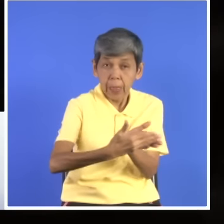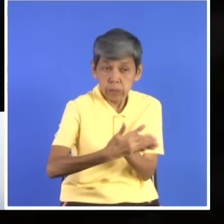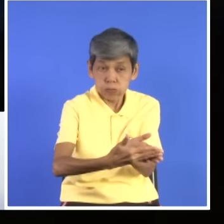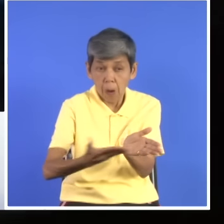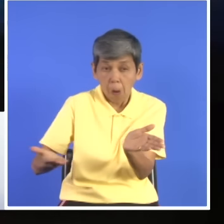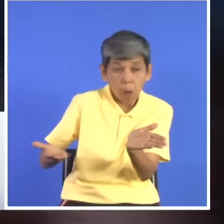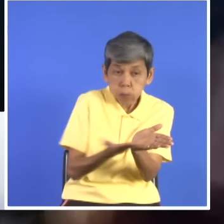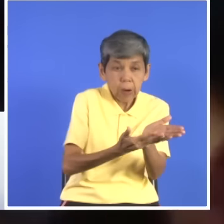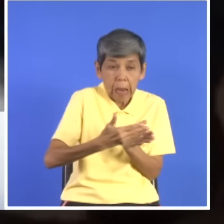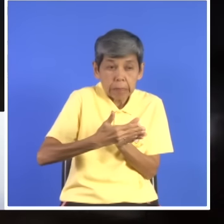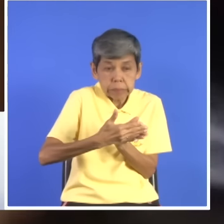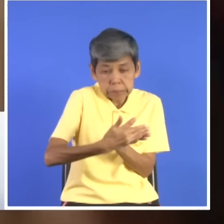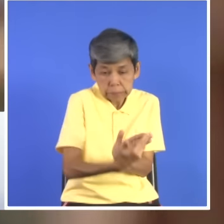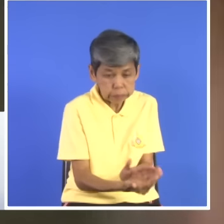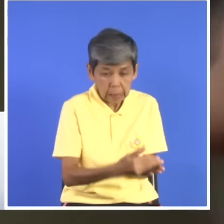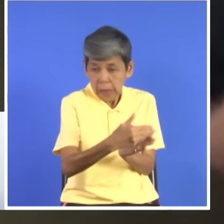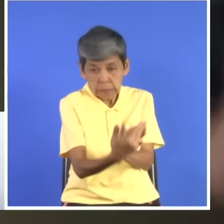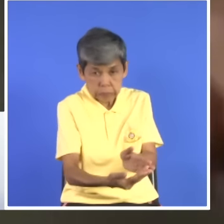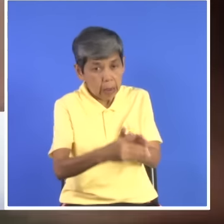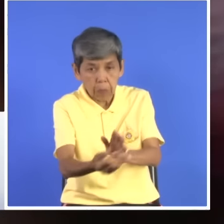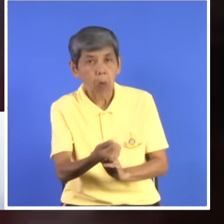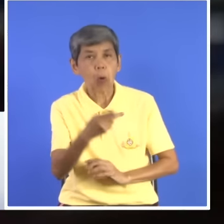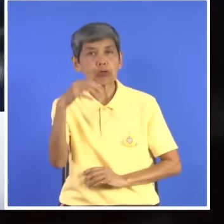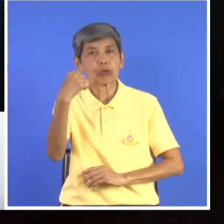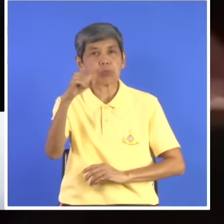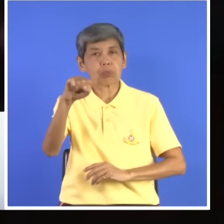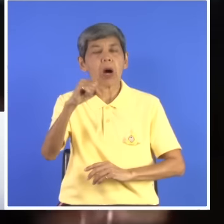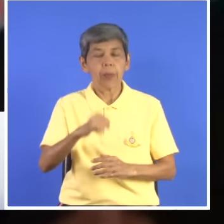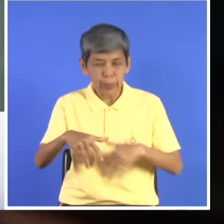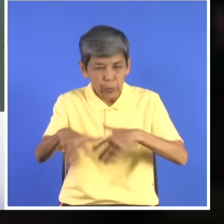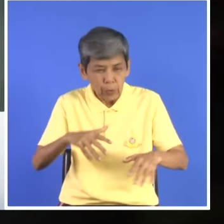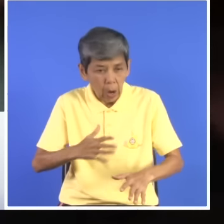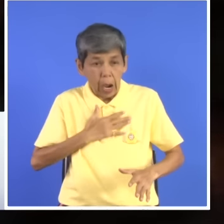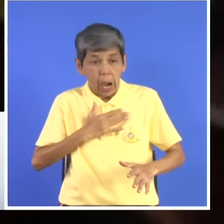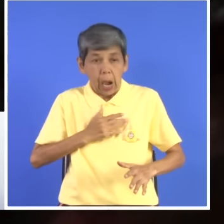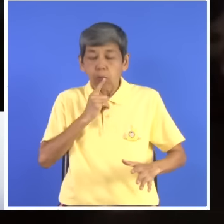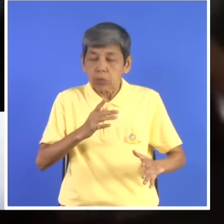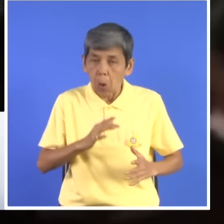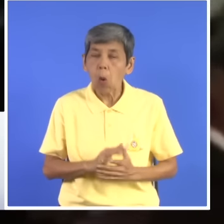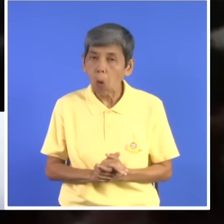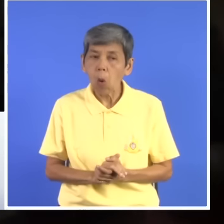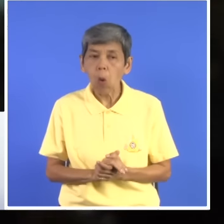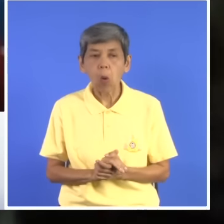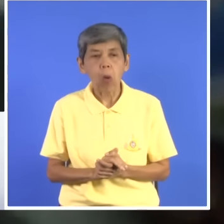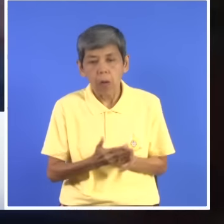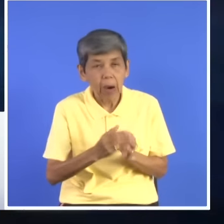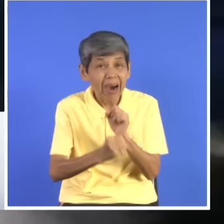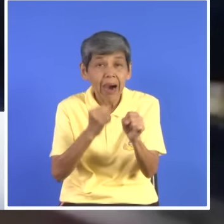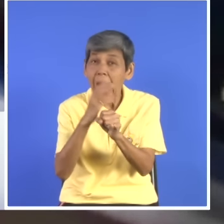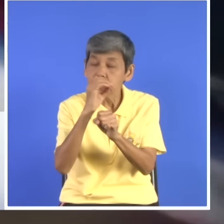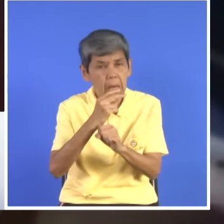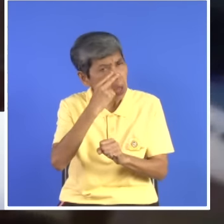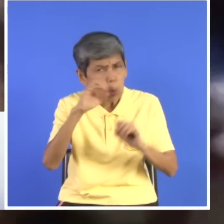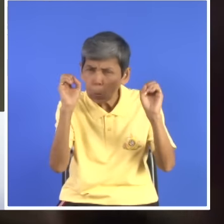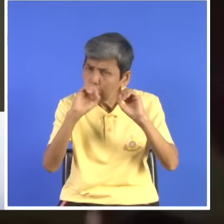ล็กเรือเล็กก็จมอยู่ที่ก้นคลองเนี่ยนับ10ลำว่าอย่างนั้นชาวบ้านต่างก็พูดเป็นเสียงเดียวกันว่า 50-60 ปีที่ผ่านมาไม่เคย